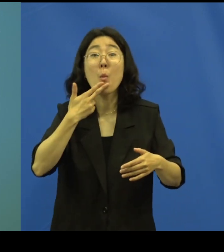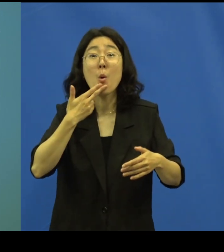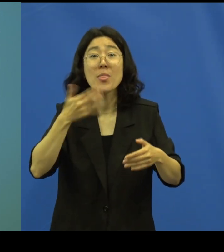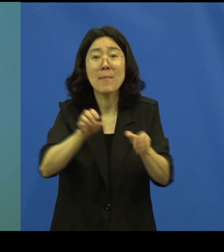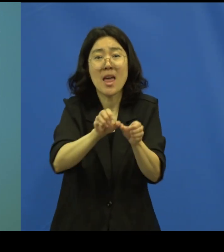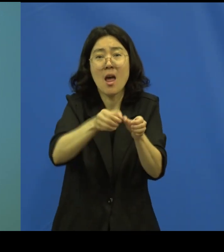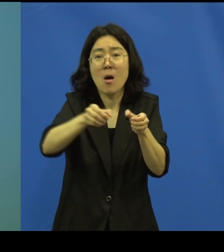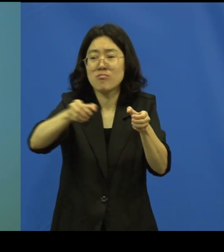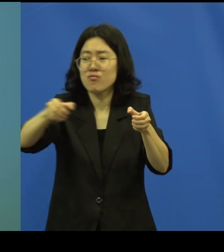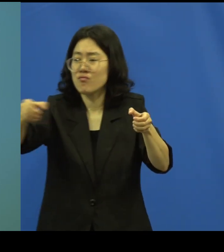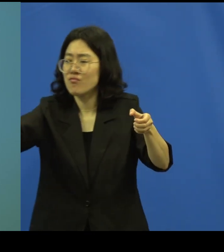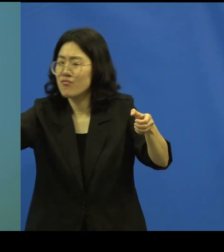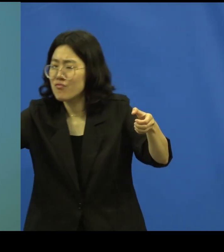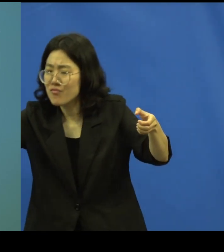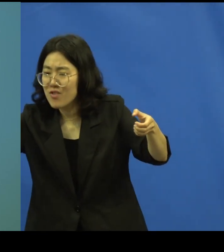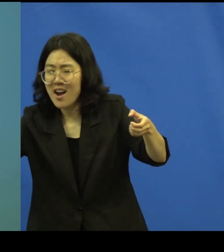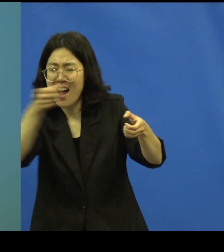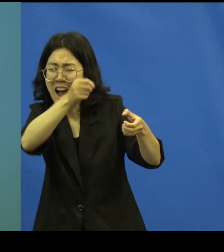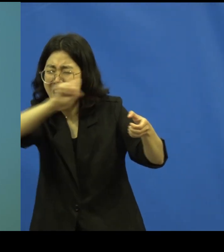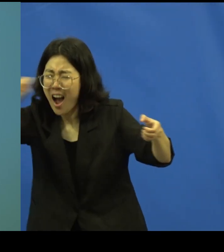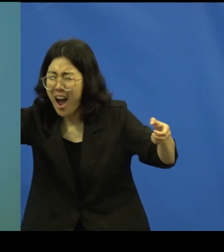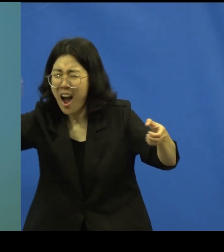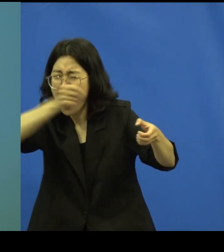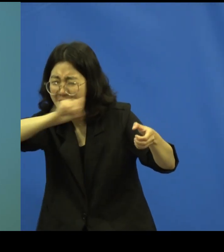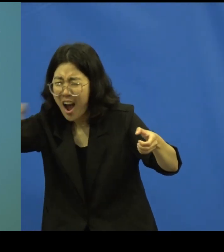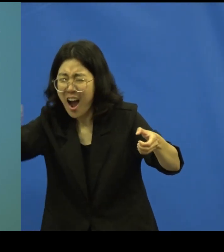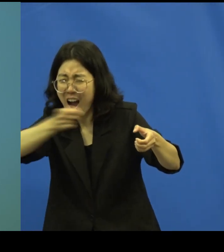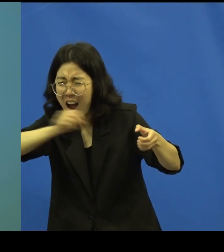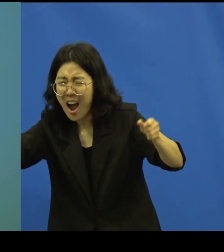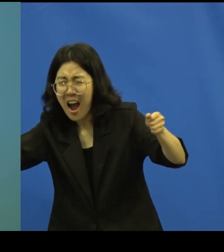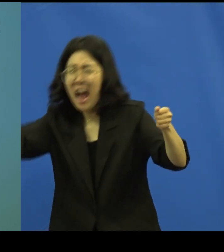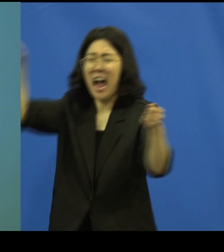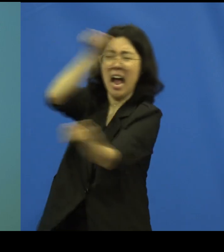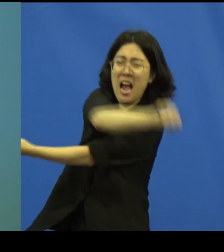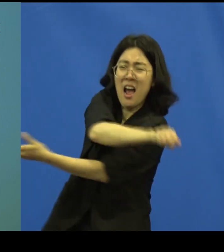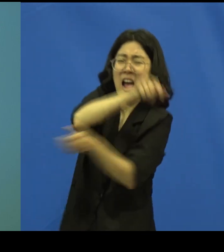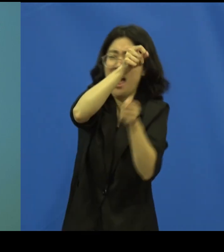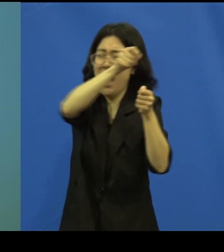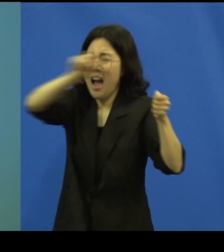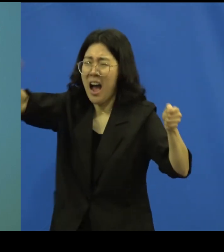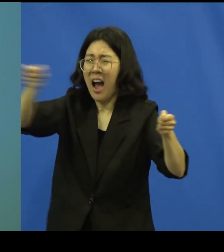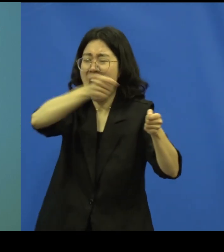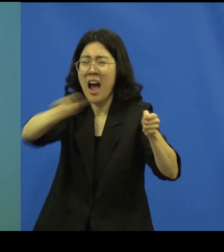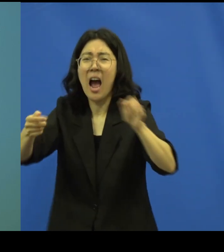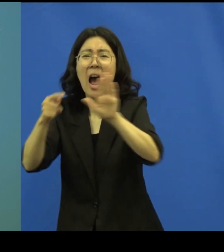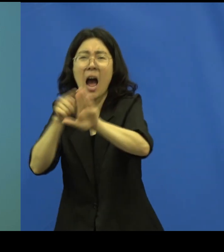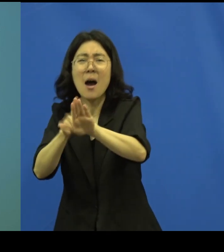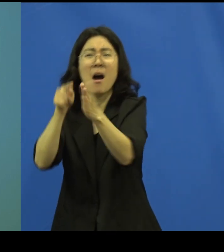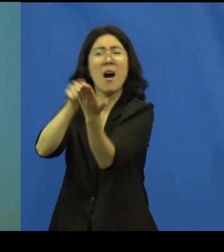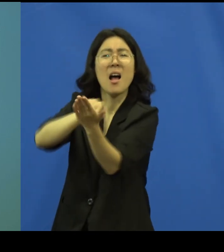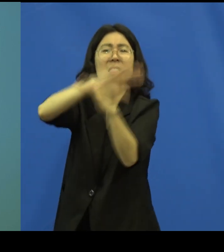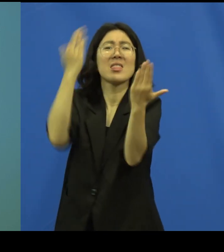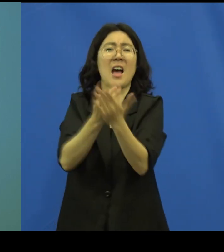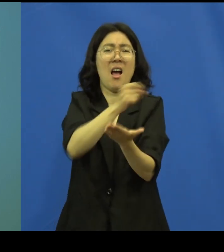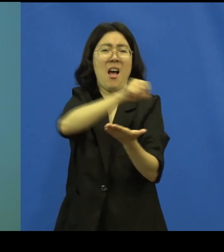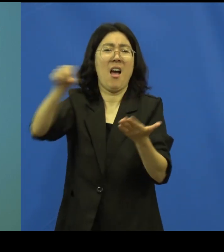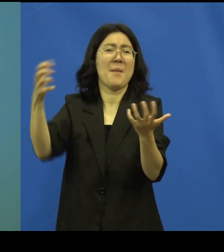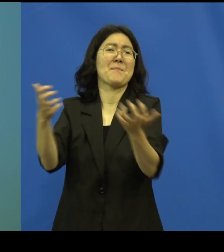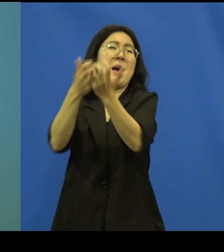스크롤이죠. 그러니까 두루마리를 했는데 책 안과 밖으로 섰다는 겁니다.